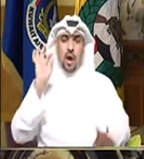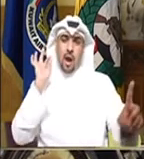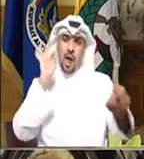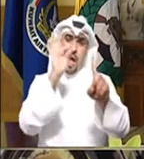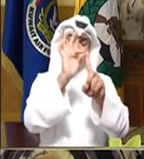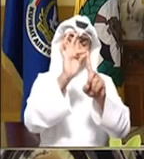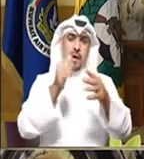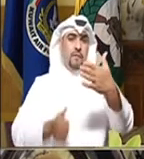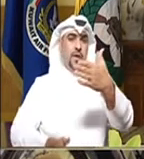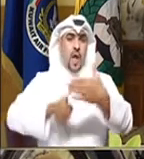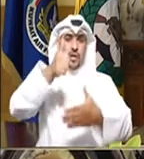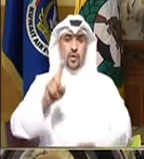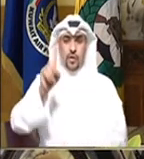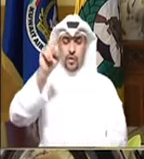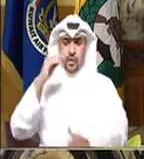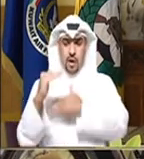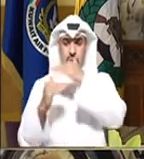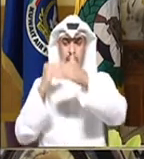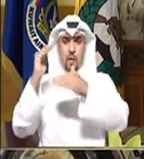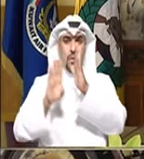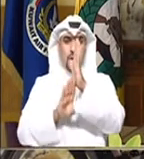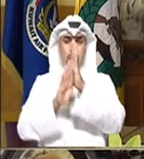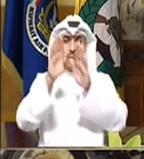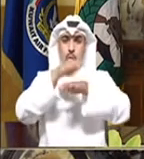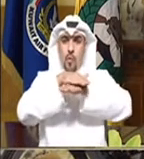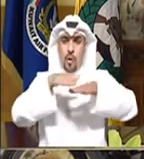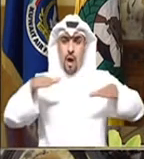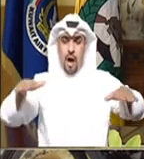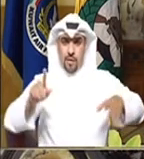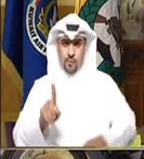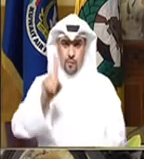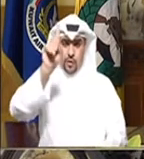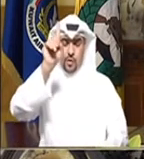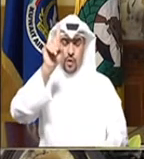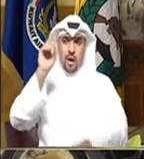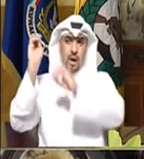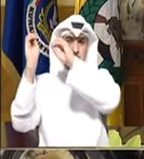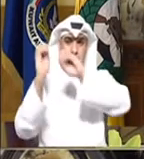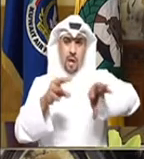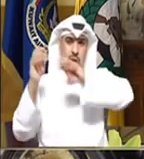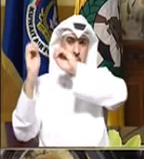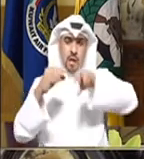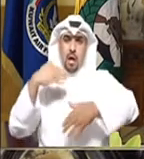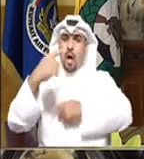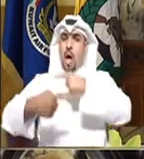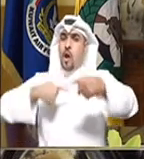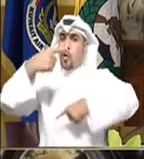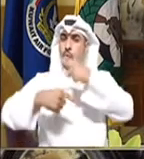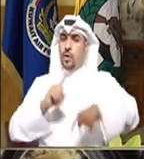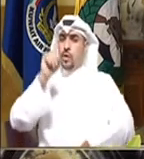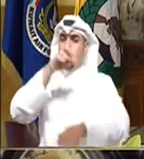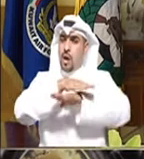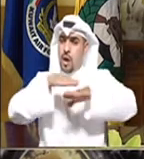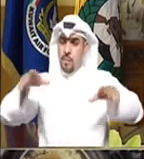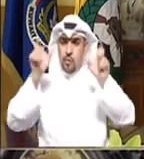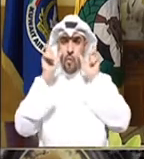من ازدهار ونمو ورخاء، ويديم عليه نعمة الأمن والأمان، وأن يجمع